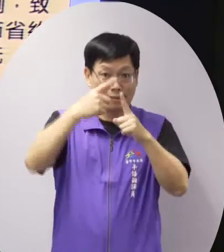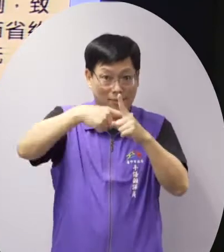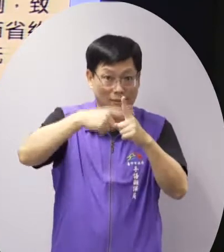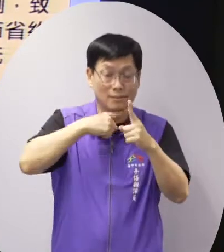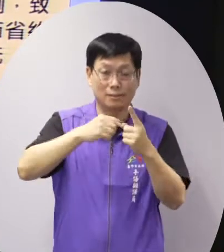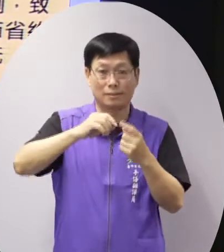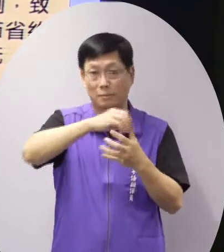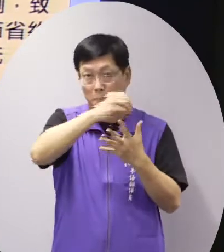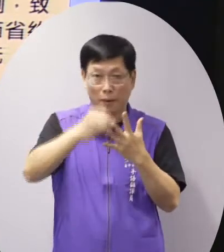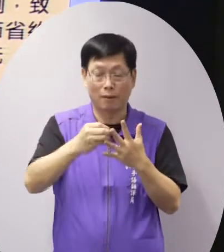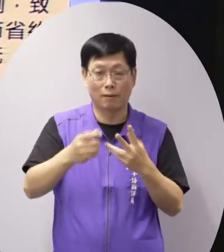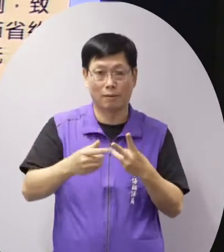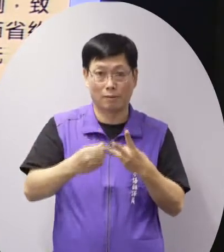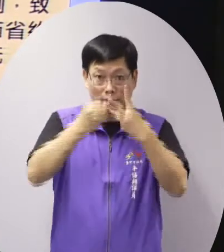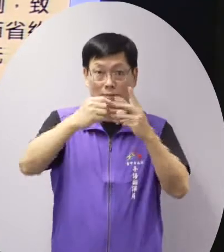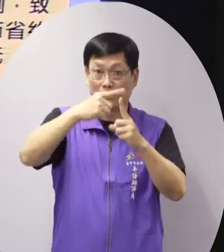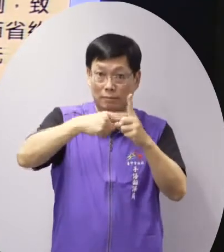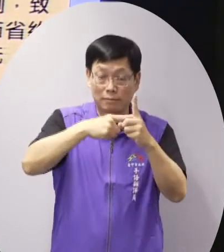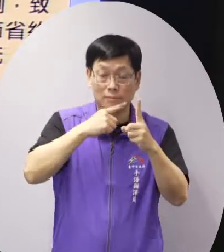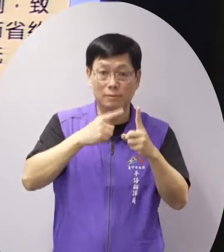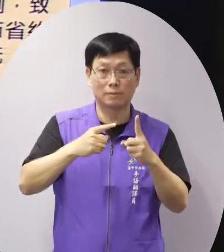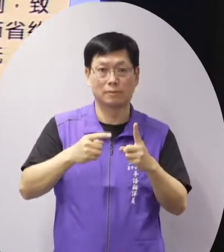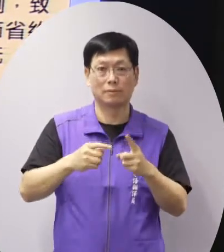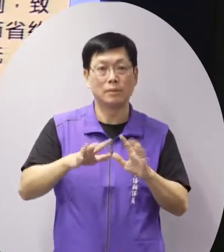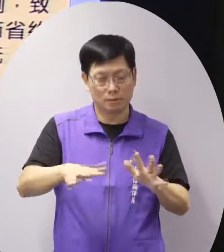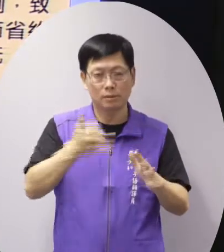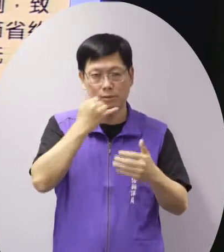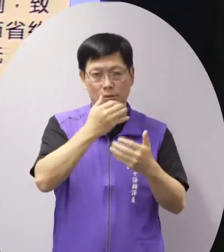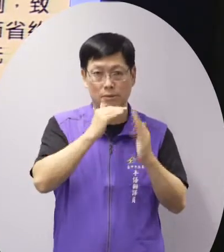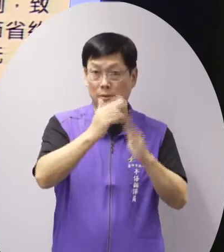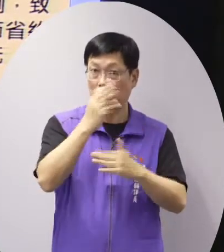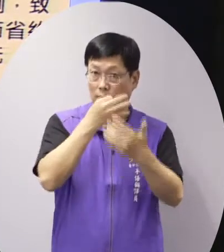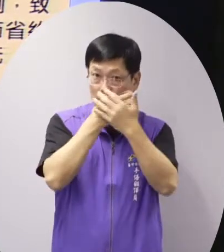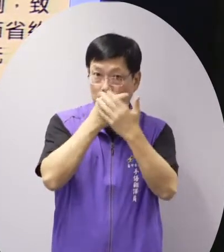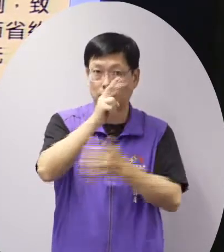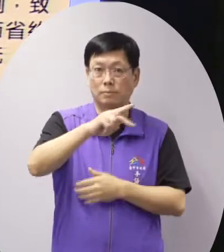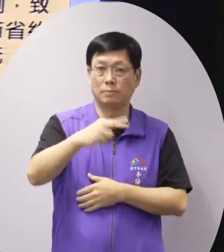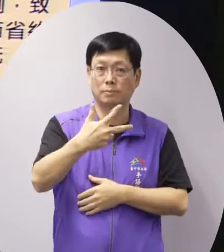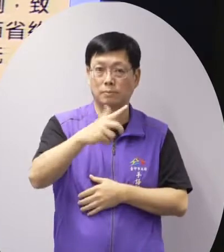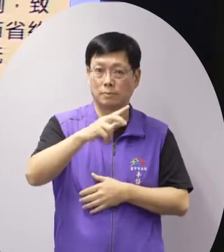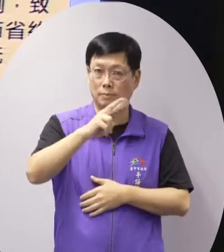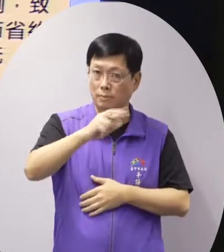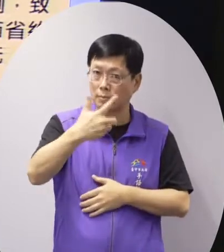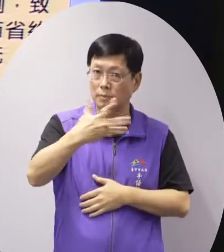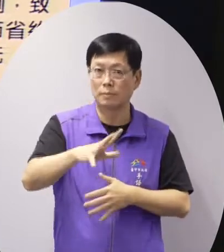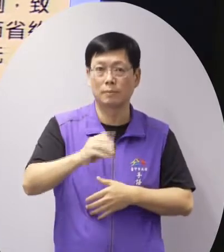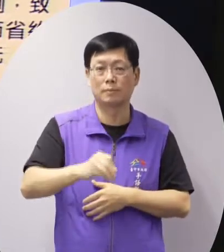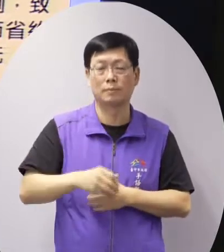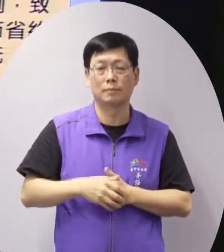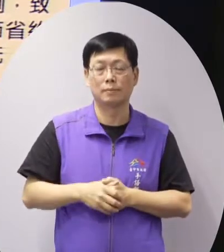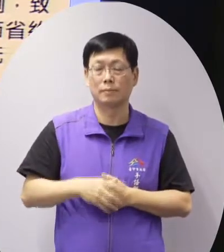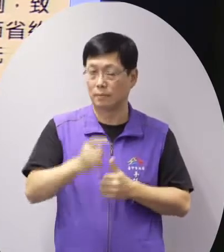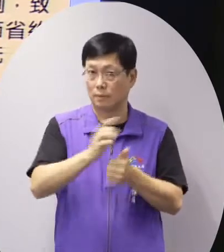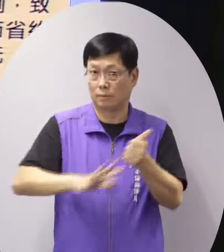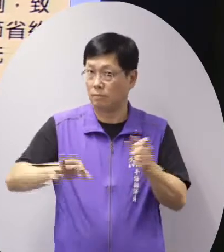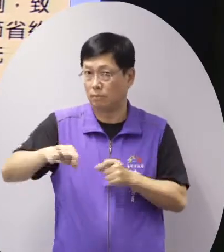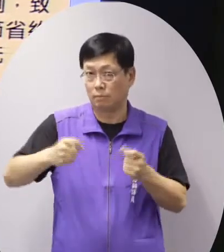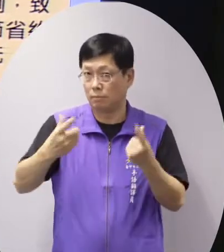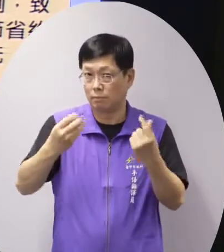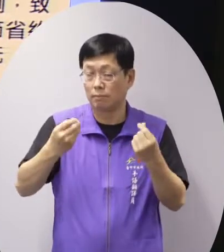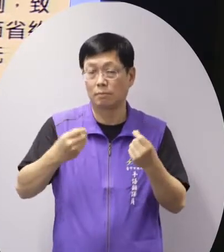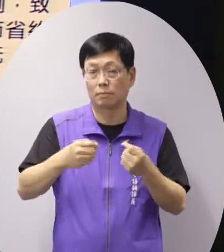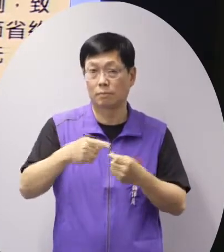级，那我们可以。市库可以节省了2600多万，好，那这个2600多万不影响计划，因